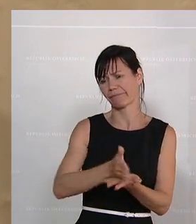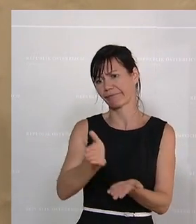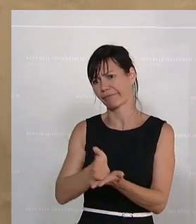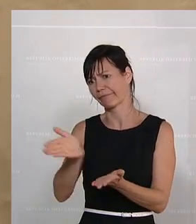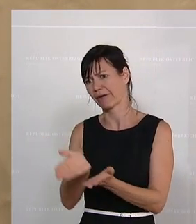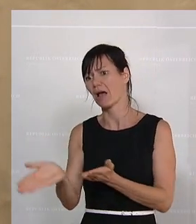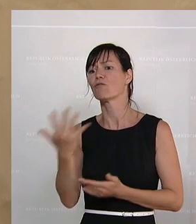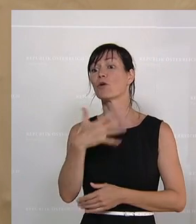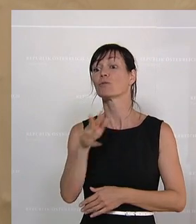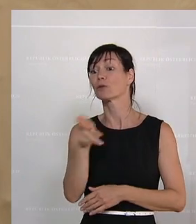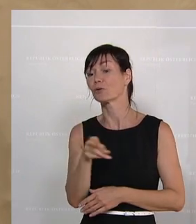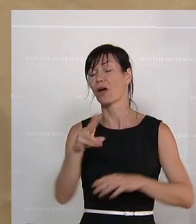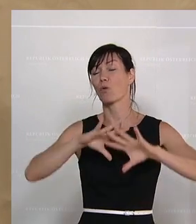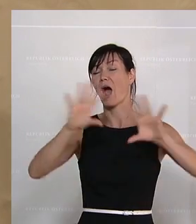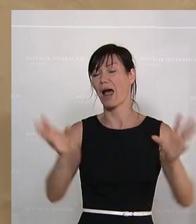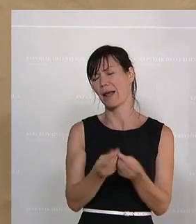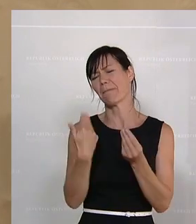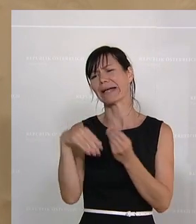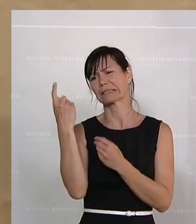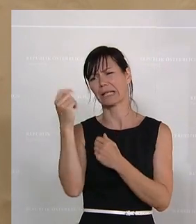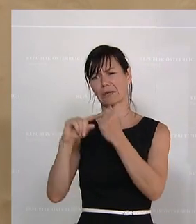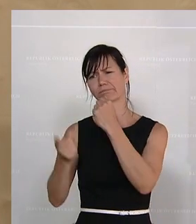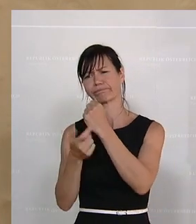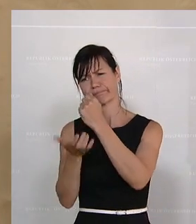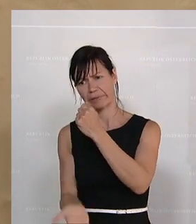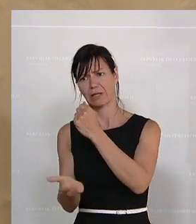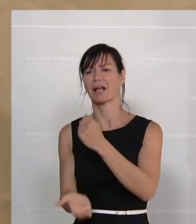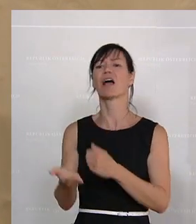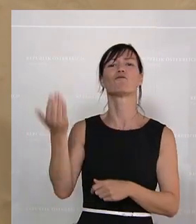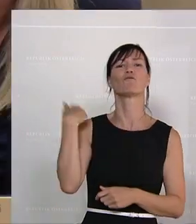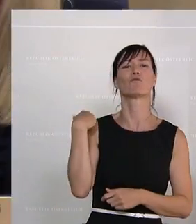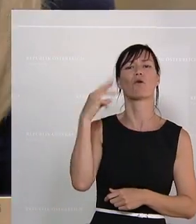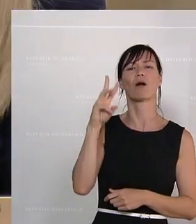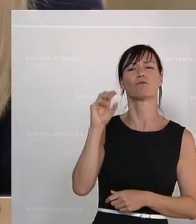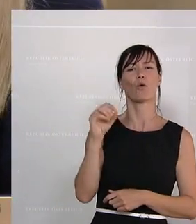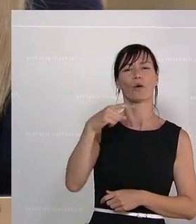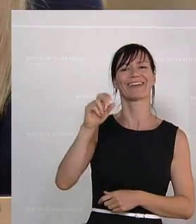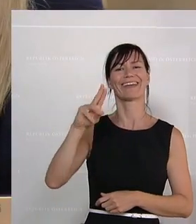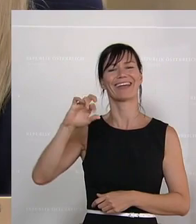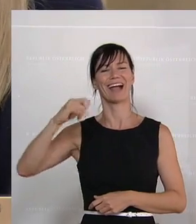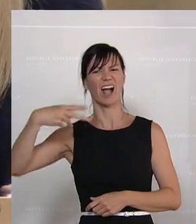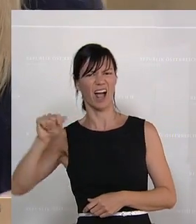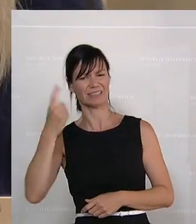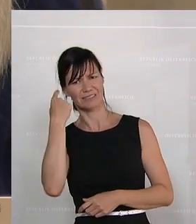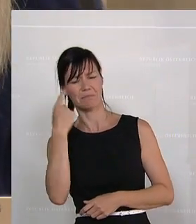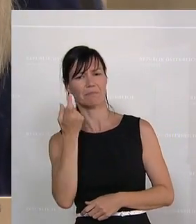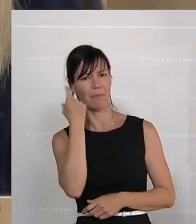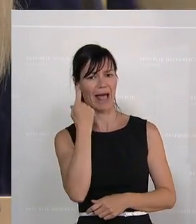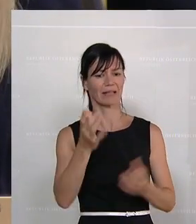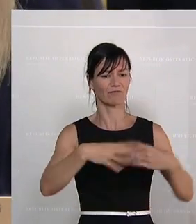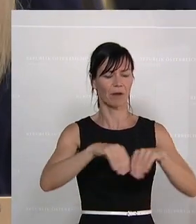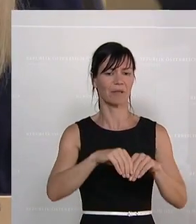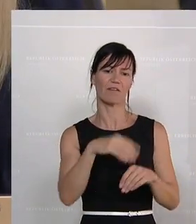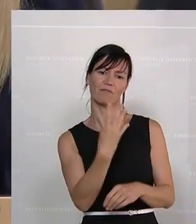diese 500 euro an alle und welt august wöginger for granted für eine vierköpfige familie sind das 1500 euro